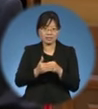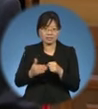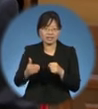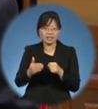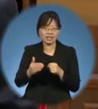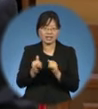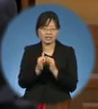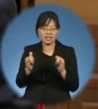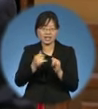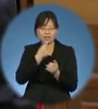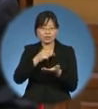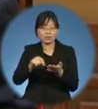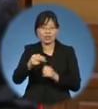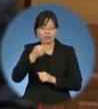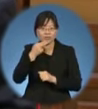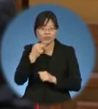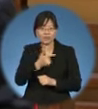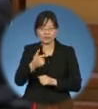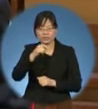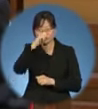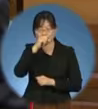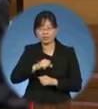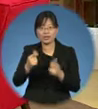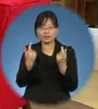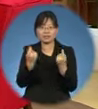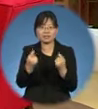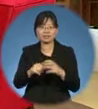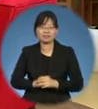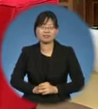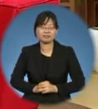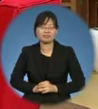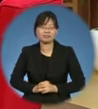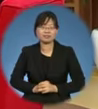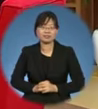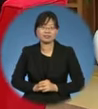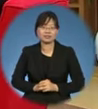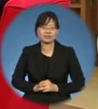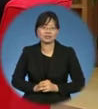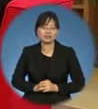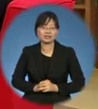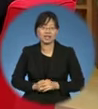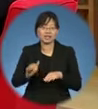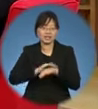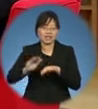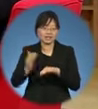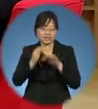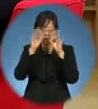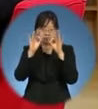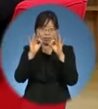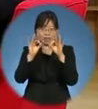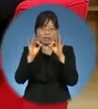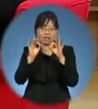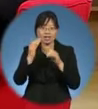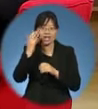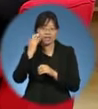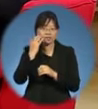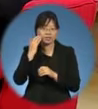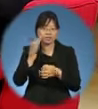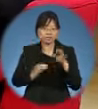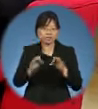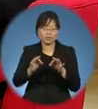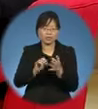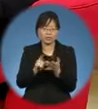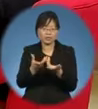손실이 없이 굉장히 좋아지지 않느냐 이런 얘기죠. 그러니까 좀 이렇게 완성태 형태로 잘 된 걸 보면 국내 프로 구단들이